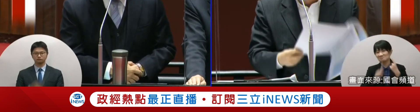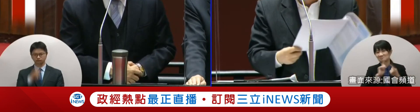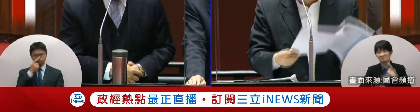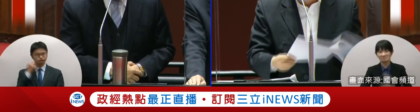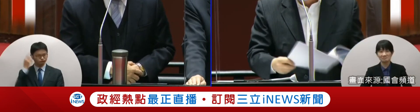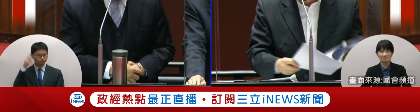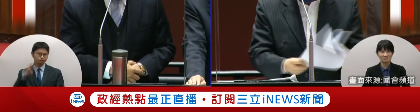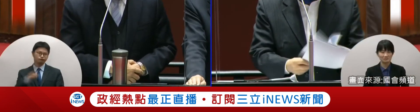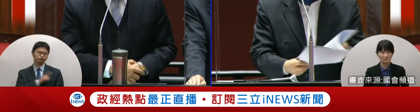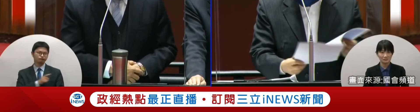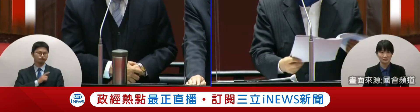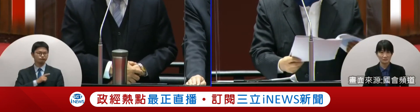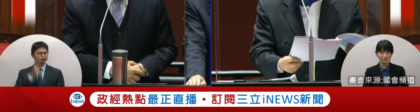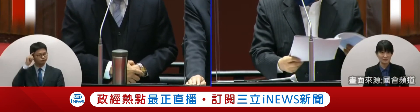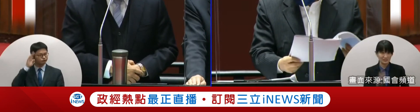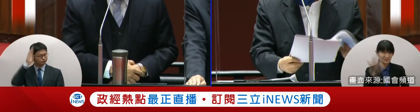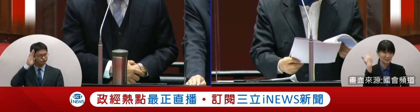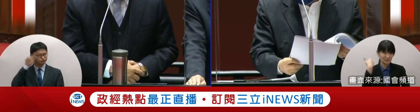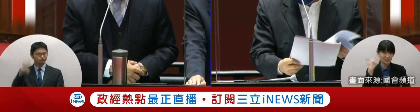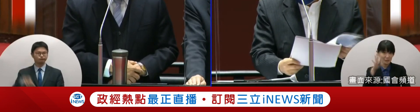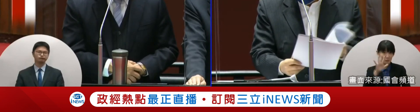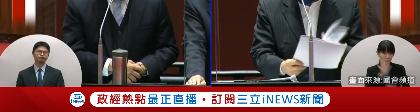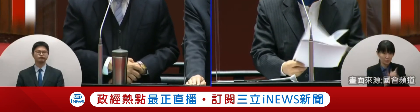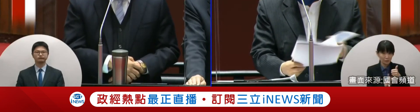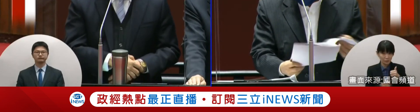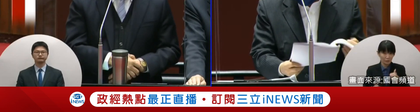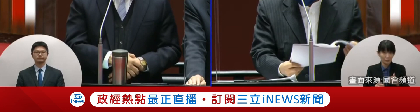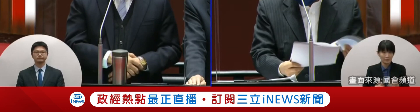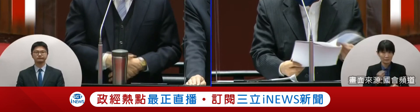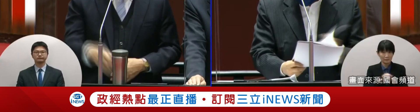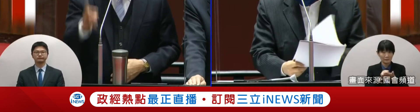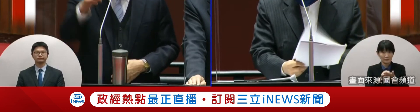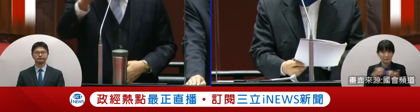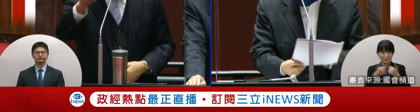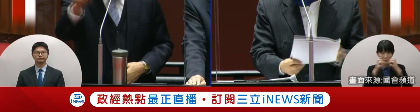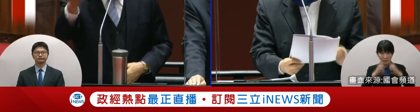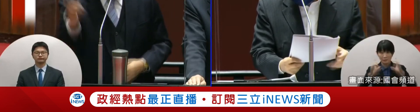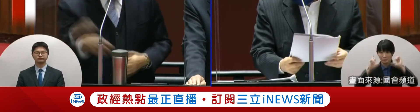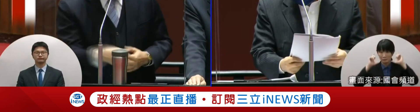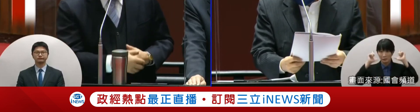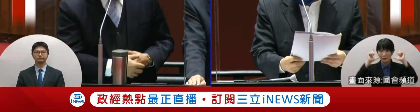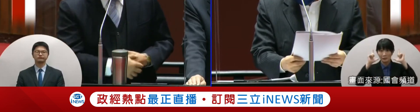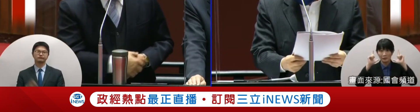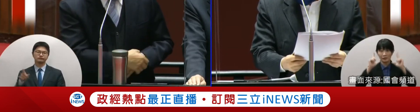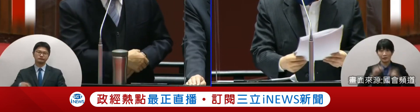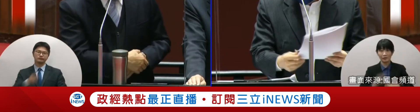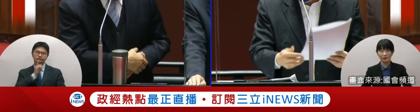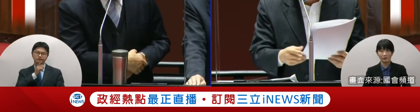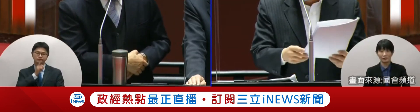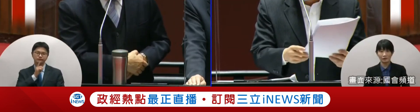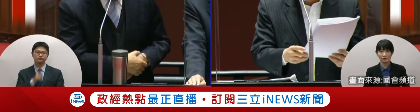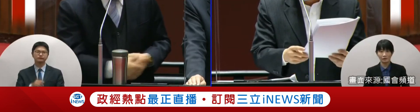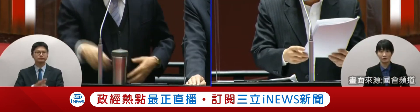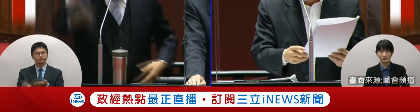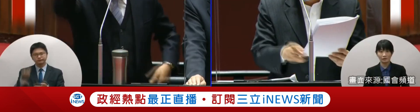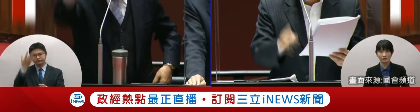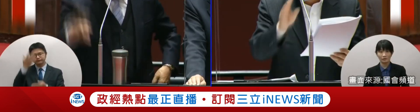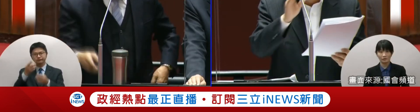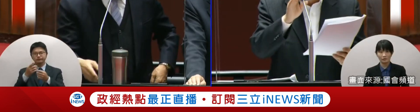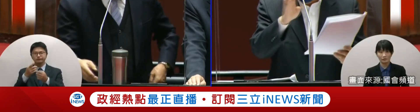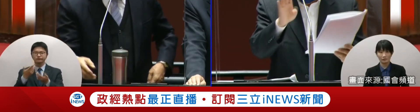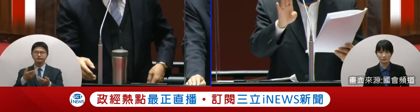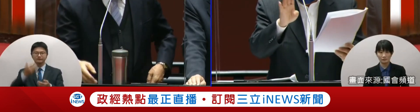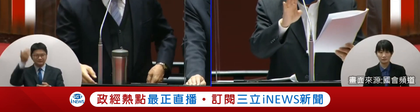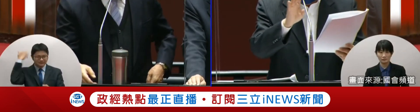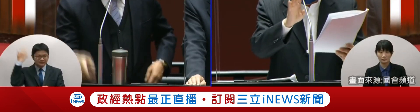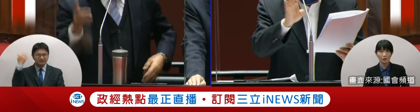之前有委员， 你们之前有委员直接讲哈， 你要扯到什么清华庚子